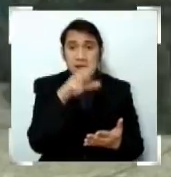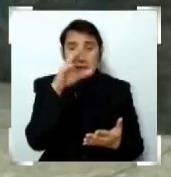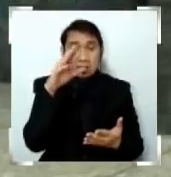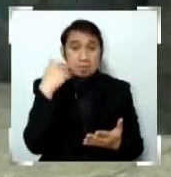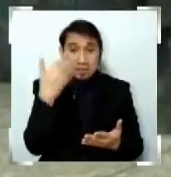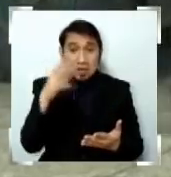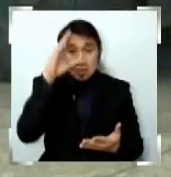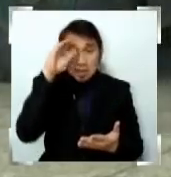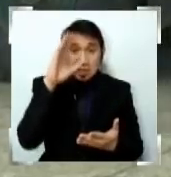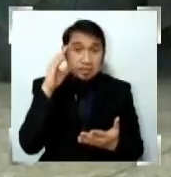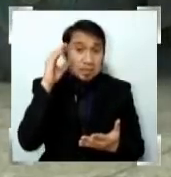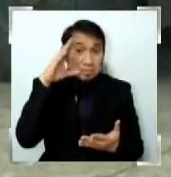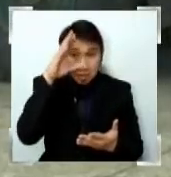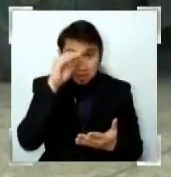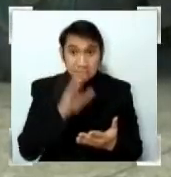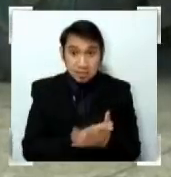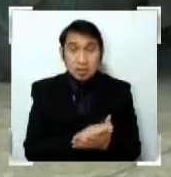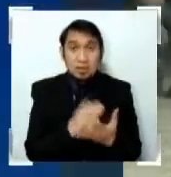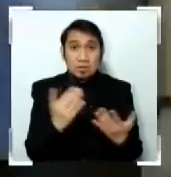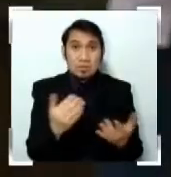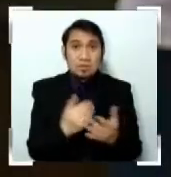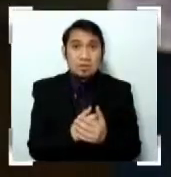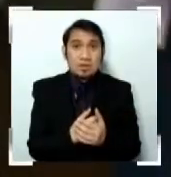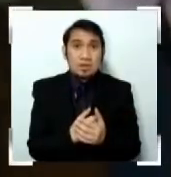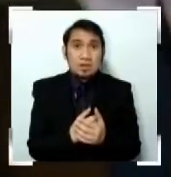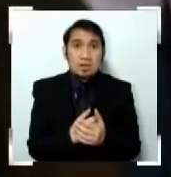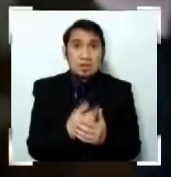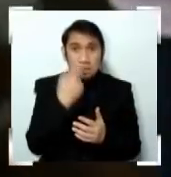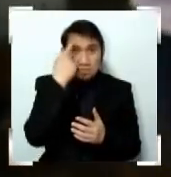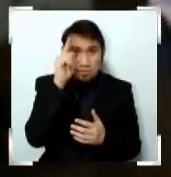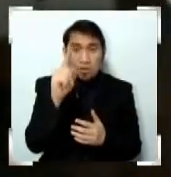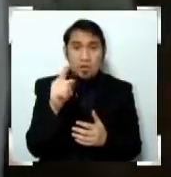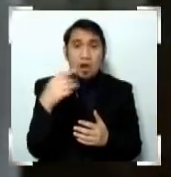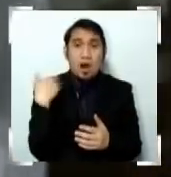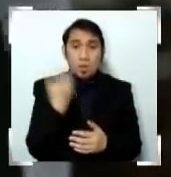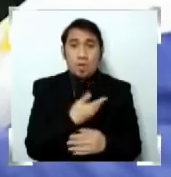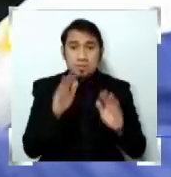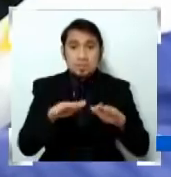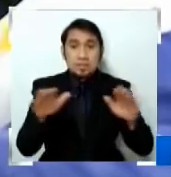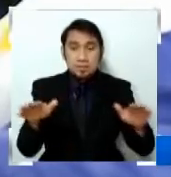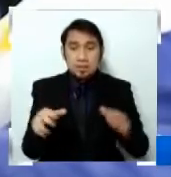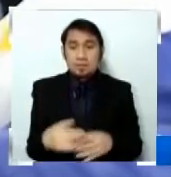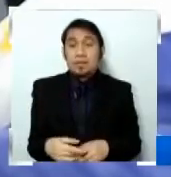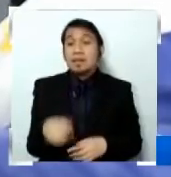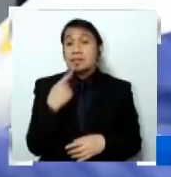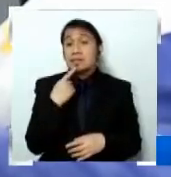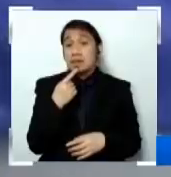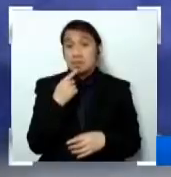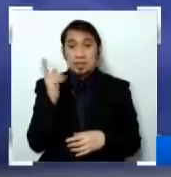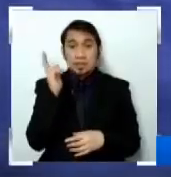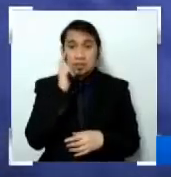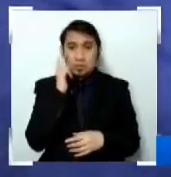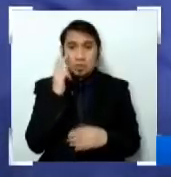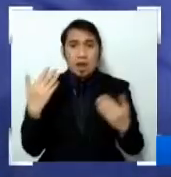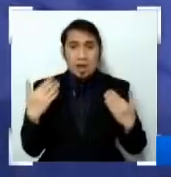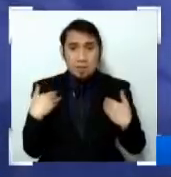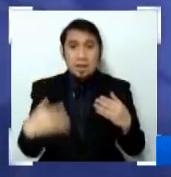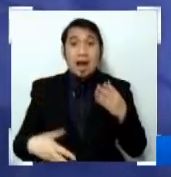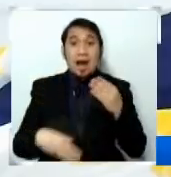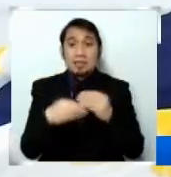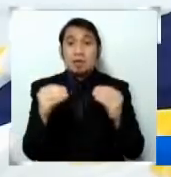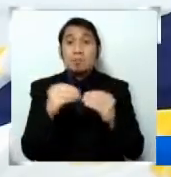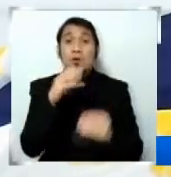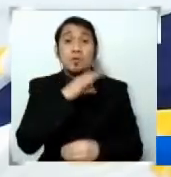sa ugma po sa among mga anak. Nitong Lunes, tiniyak ni Pangulong Duterte ang dagdag benepisyo sa pamilya ng mga